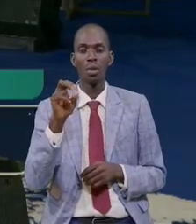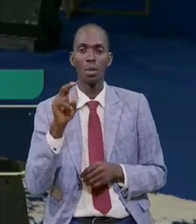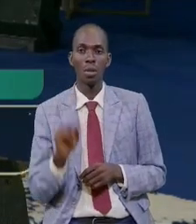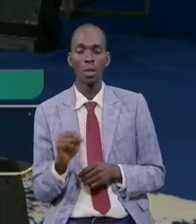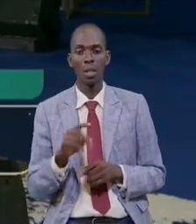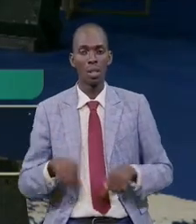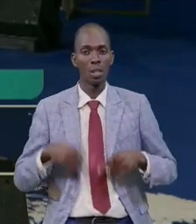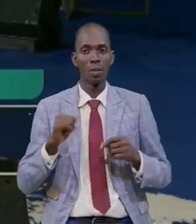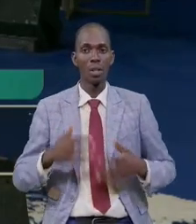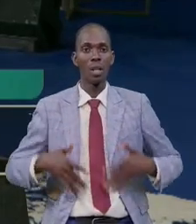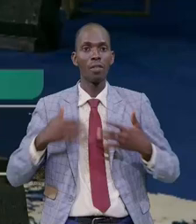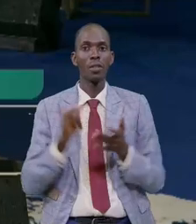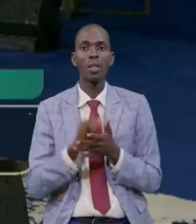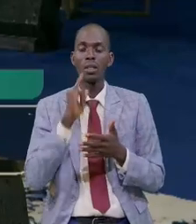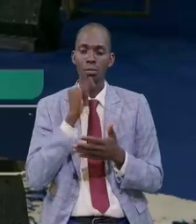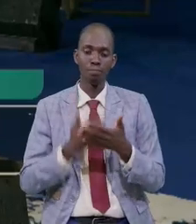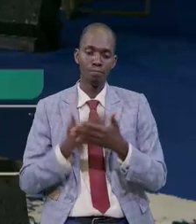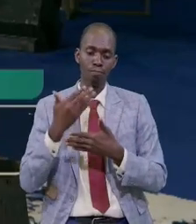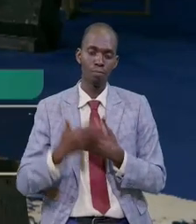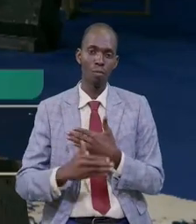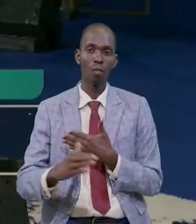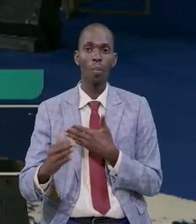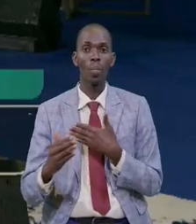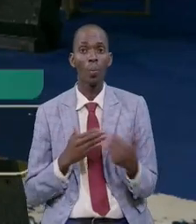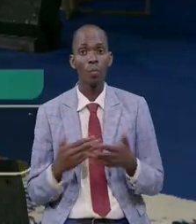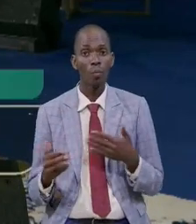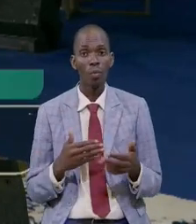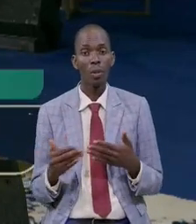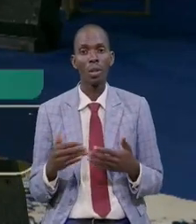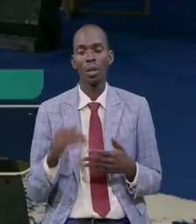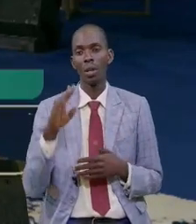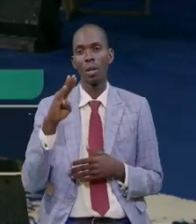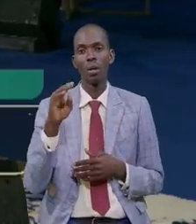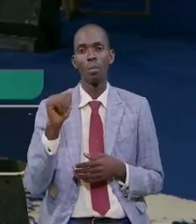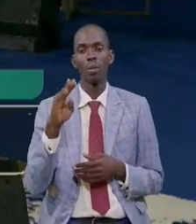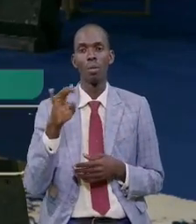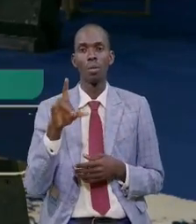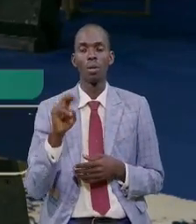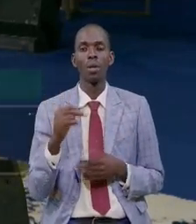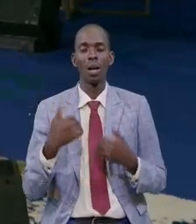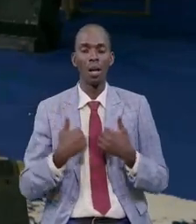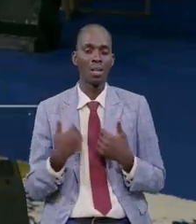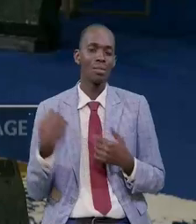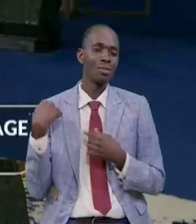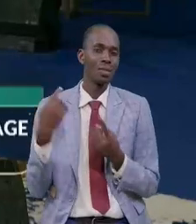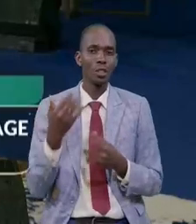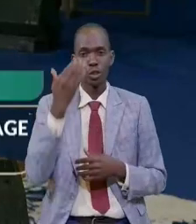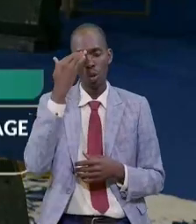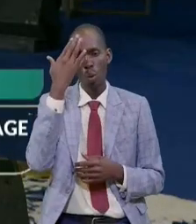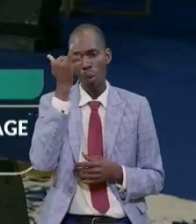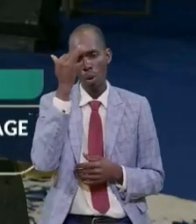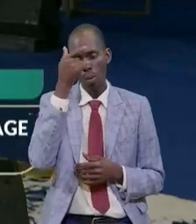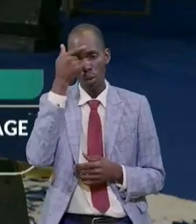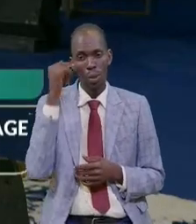il a mené une vie qui a dépassé ce que Babylone a jamais connu pourquoi